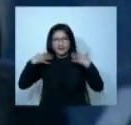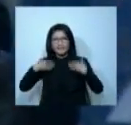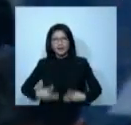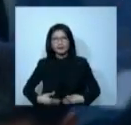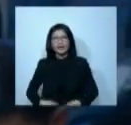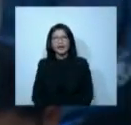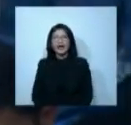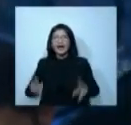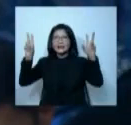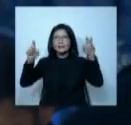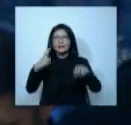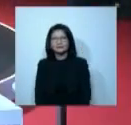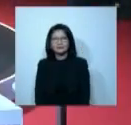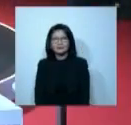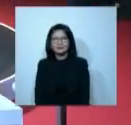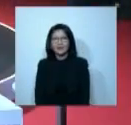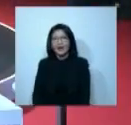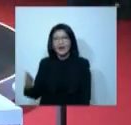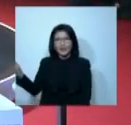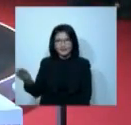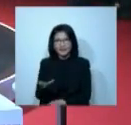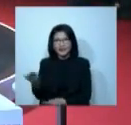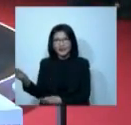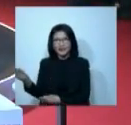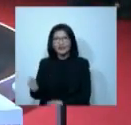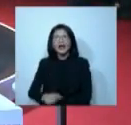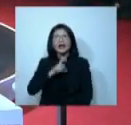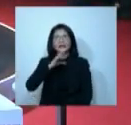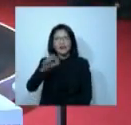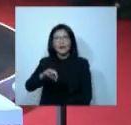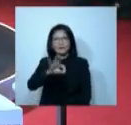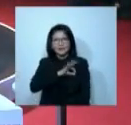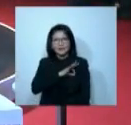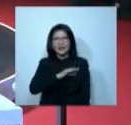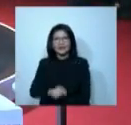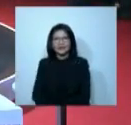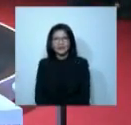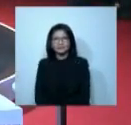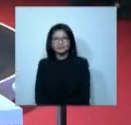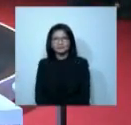Pertama, penguasaan materi harus sempurna, harus baik gitu ya, karena nah, itu kan terkait, ya.